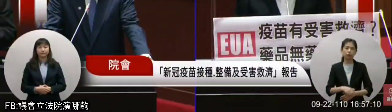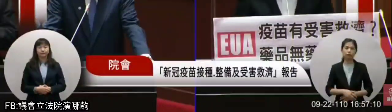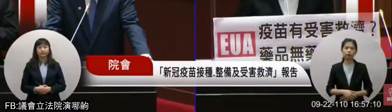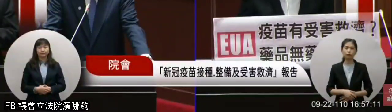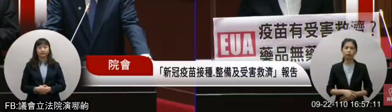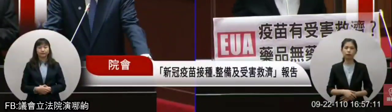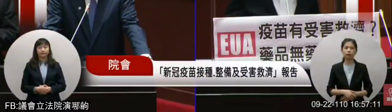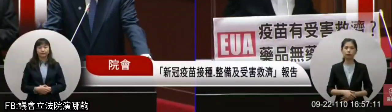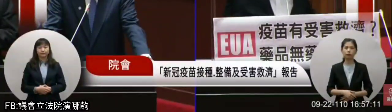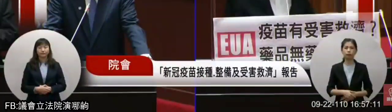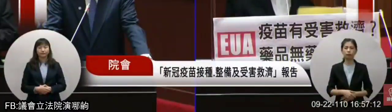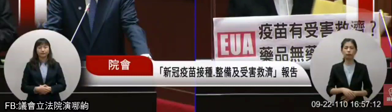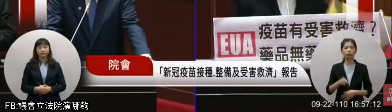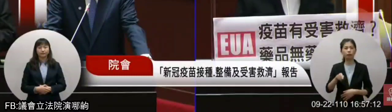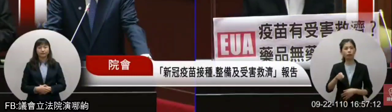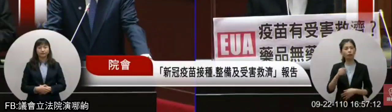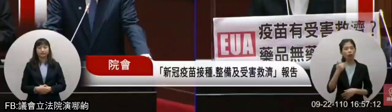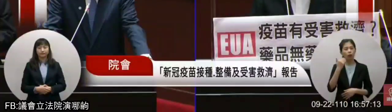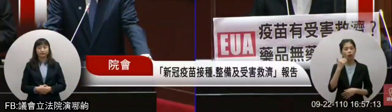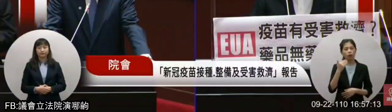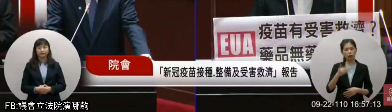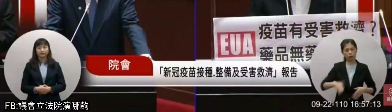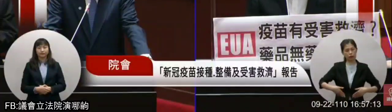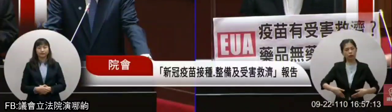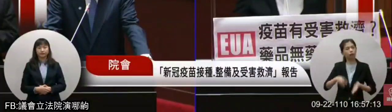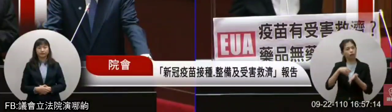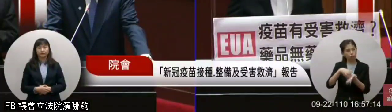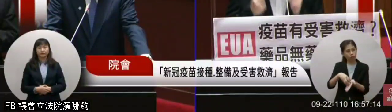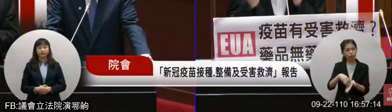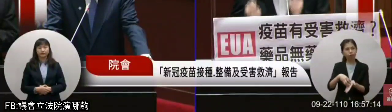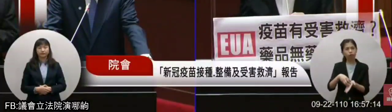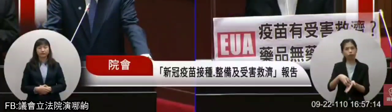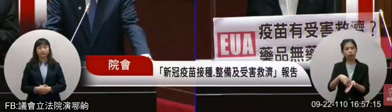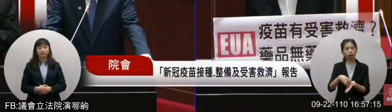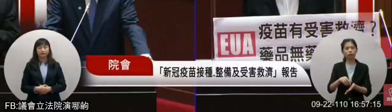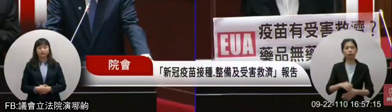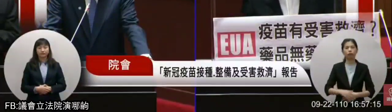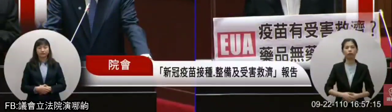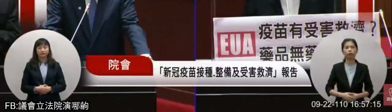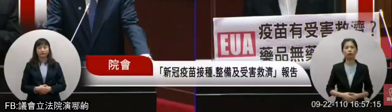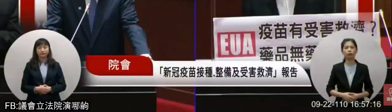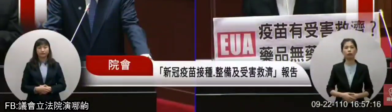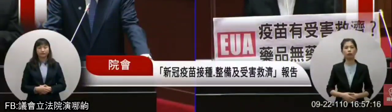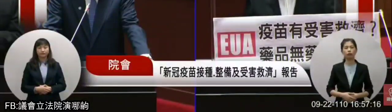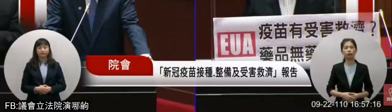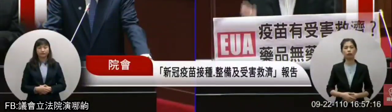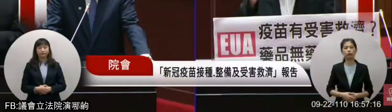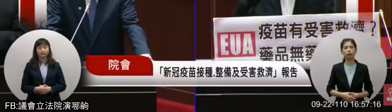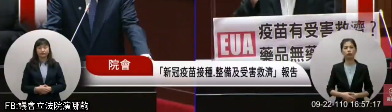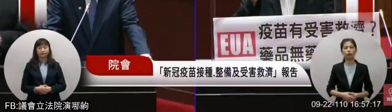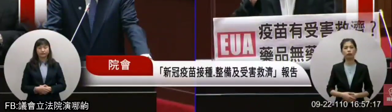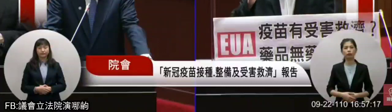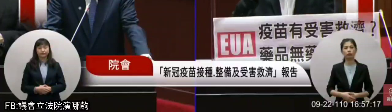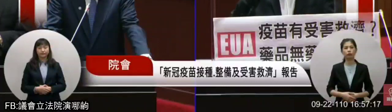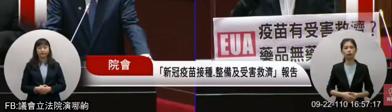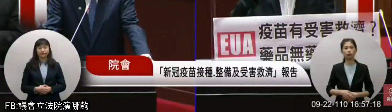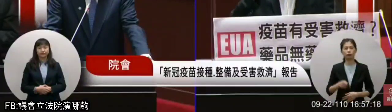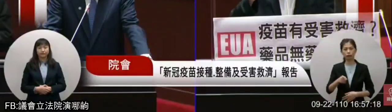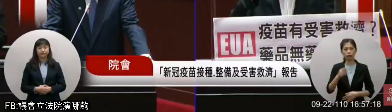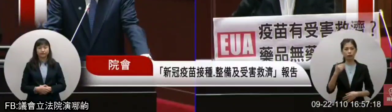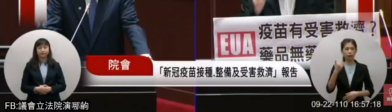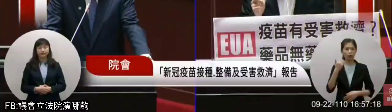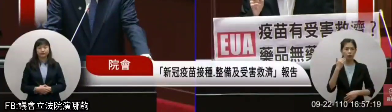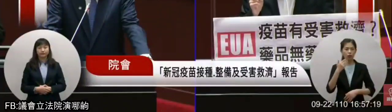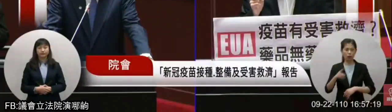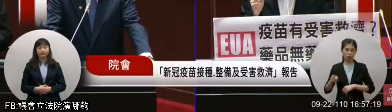个状况之下，你可以再去接到有关于这个预防接种受害救济基